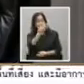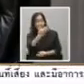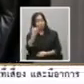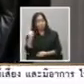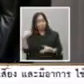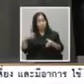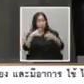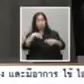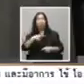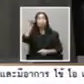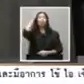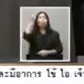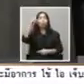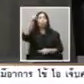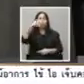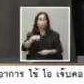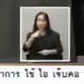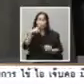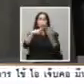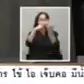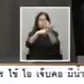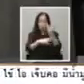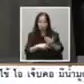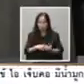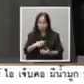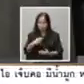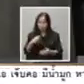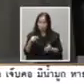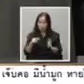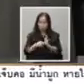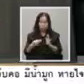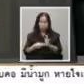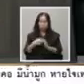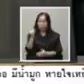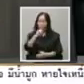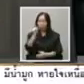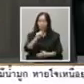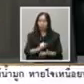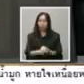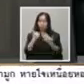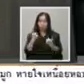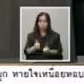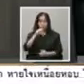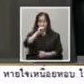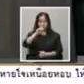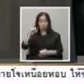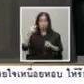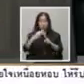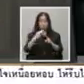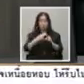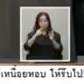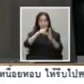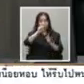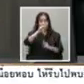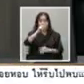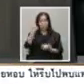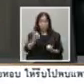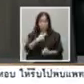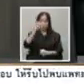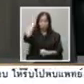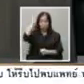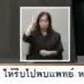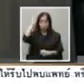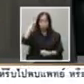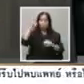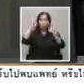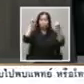ดเดียวท่านประธานบอกเข้าใจแล้วเข้าใจแล้วตัดนี่มันคืออะไรครับวันนี้เพื่อนสมาชิกท่านเสรีพิสุทธิ์เตมียเวทกำลังอภิปรายในย